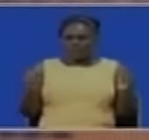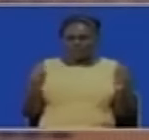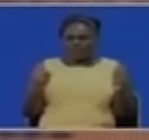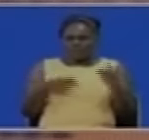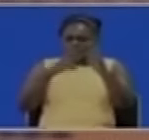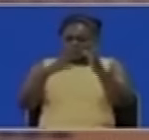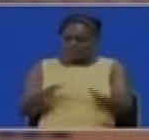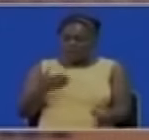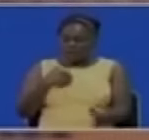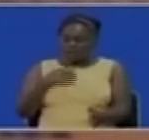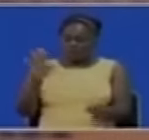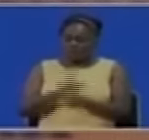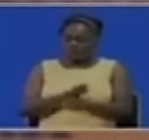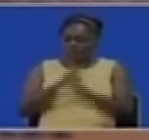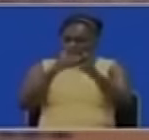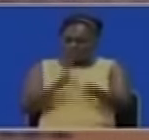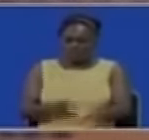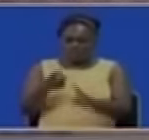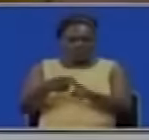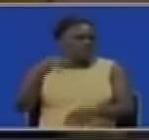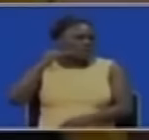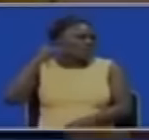na taarifa zaidi kutoka kaunti ya Nakuru.